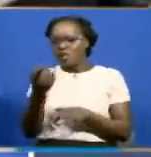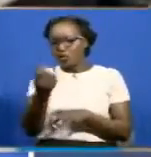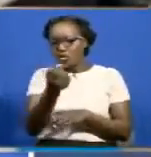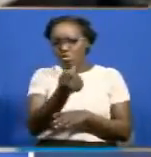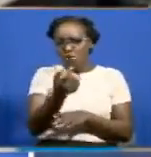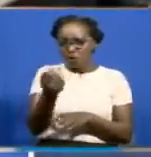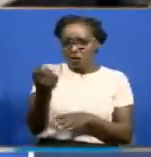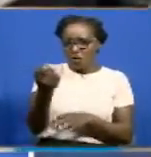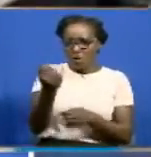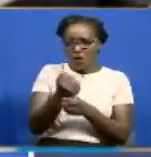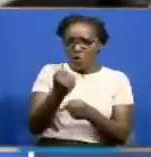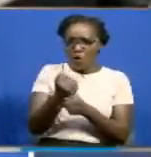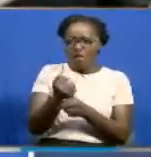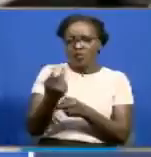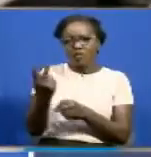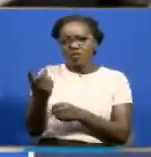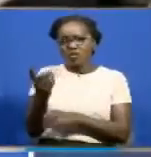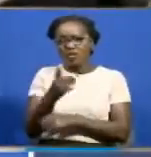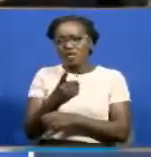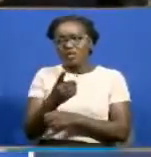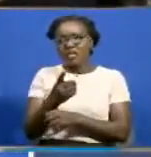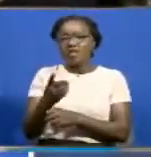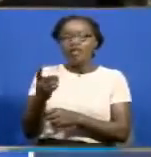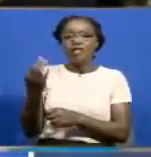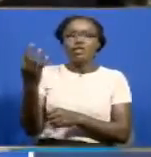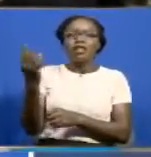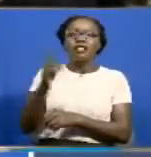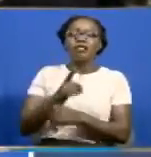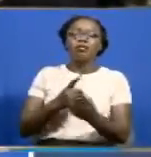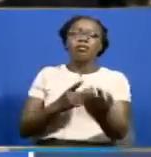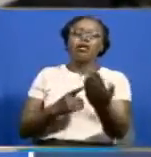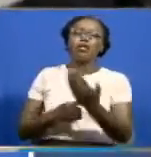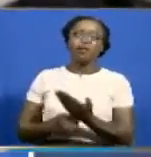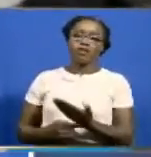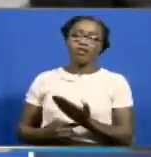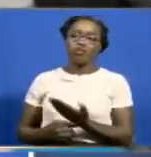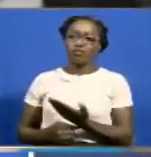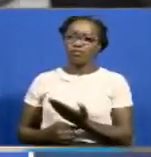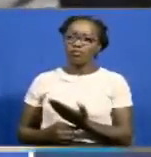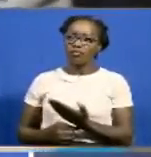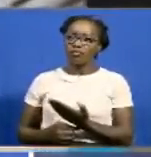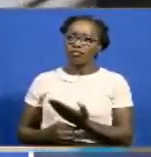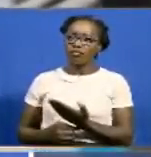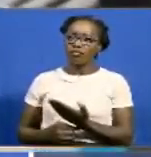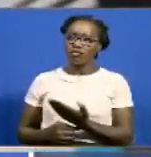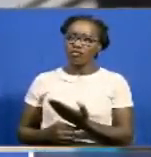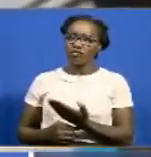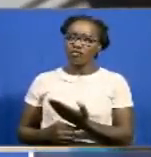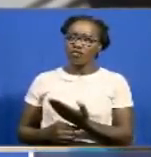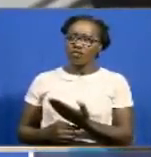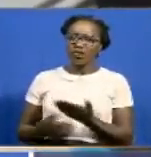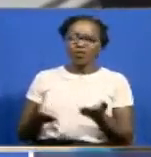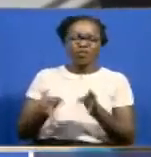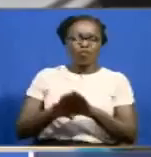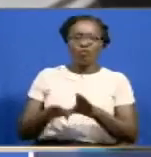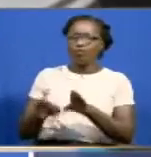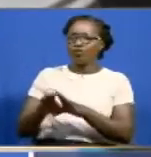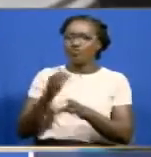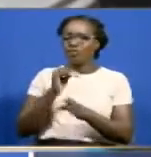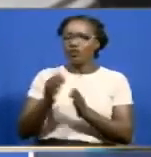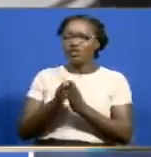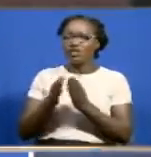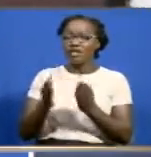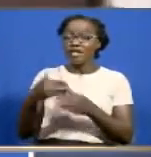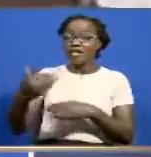nje kama siku 2, siku ya 3 narudi. Kwa hivyo huko unafungua kila siku kama hapo? Siku anafungua kila